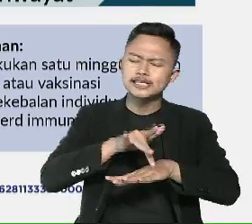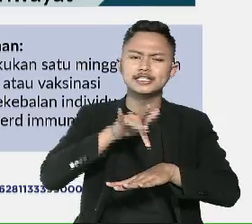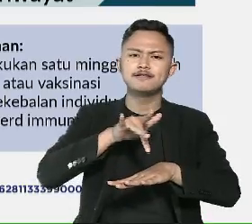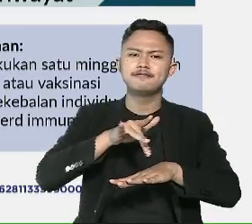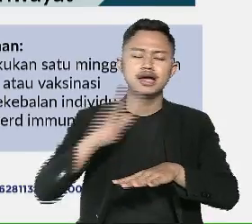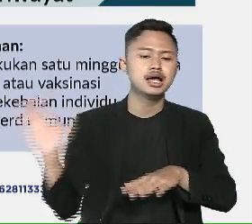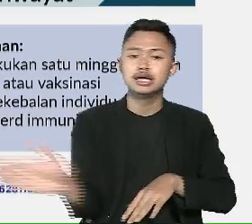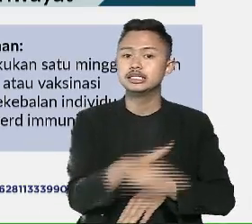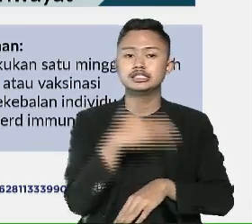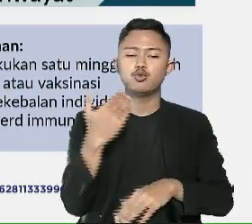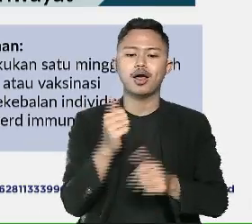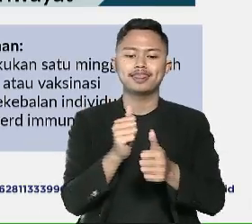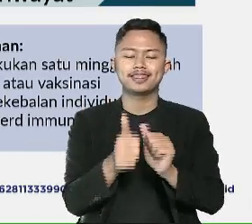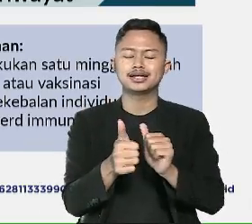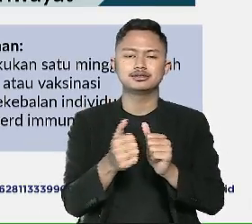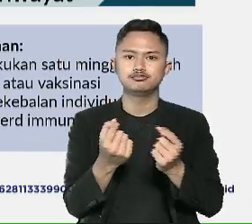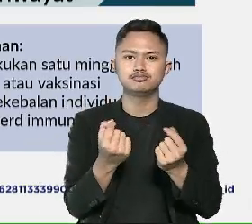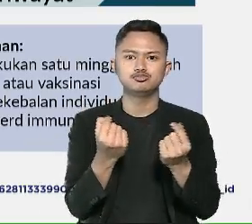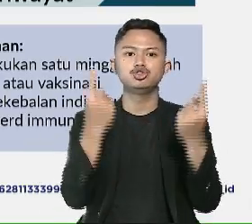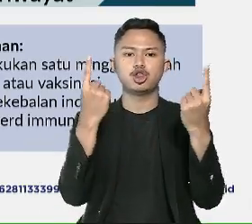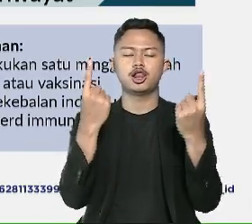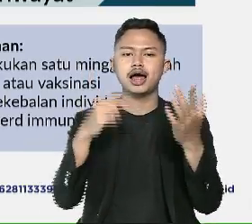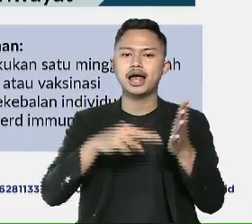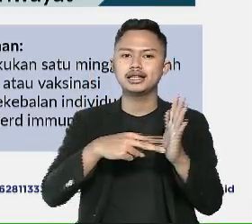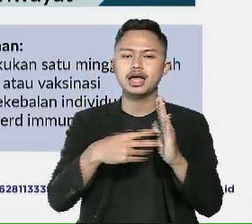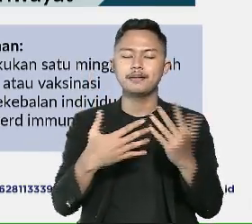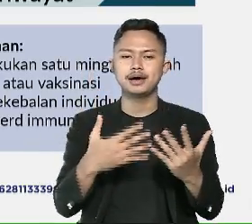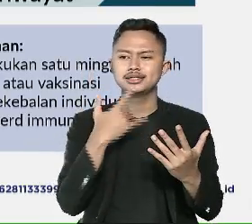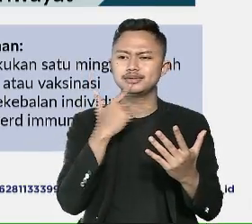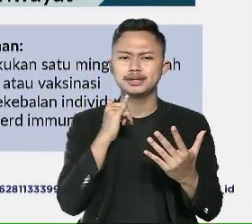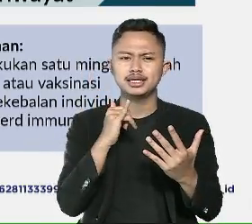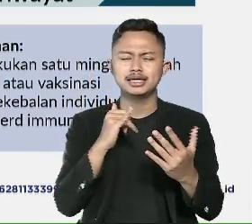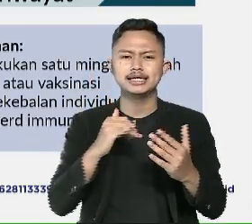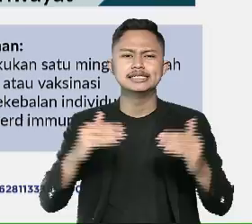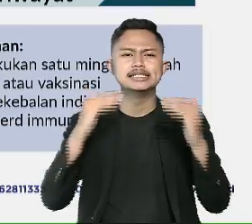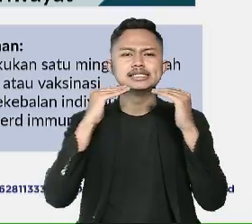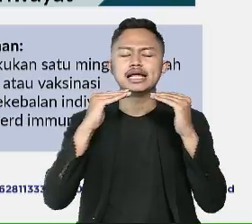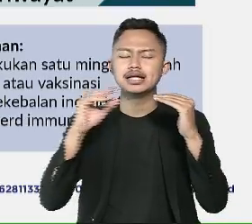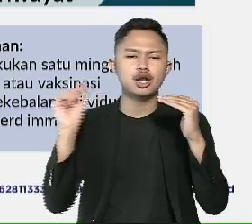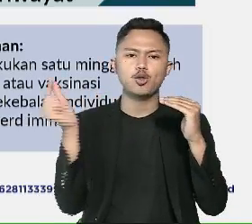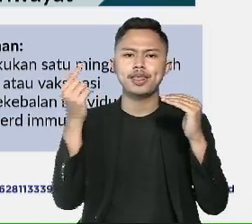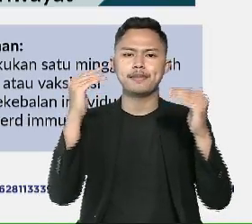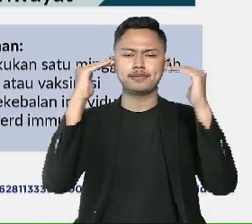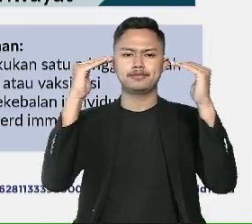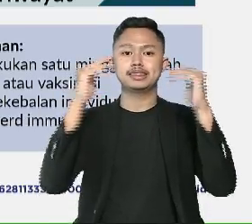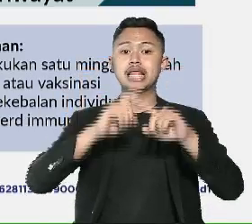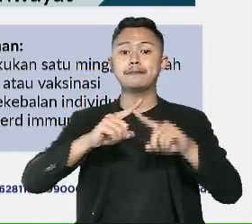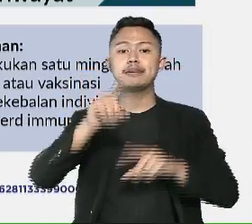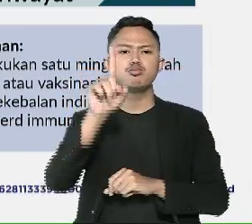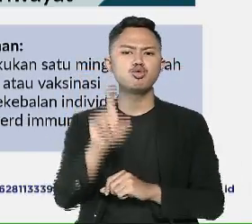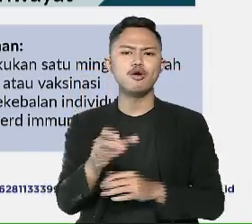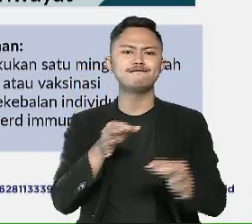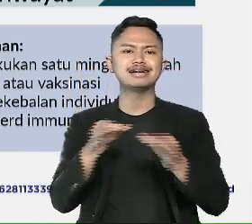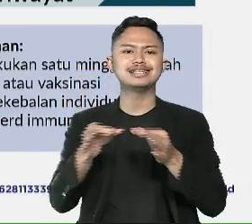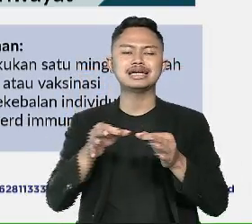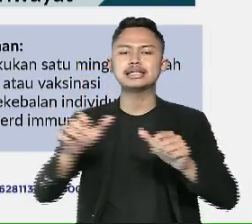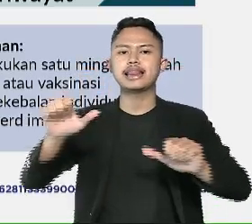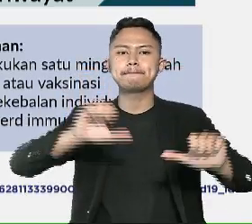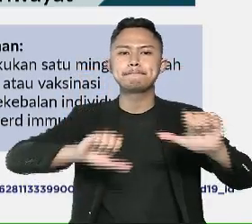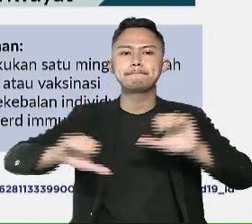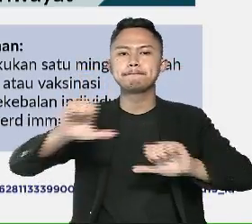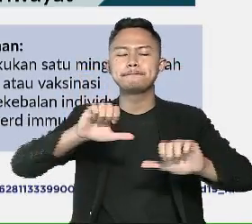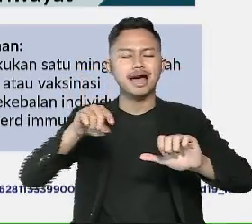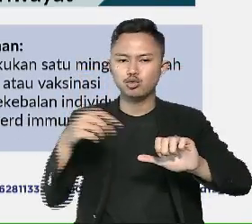tes molekuler ditetapkan sebagai gold standard. Umumnya membutuhkan fasilitas laboratorium untuk